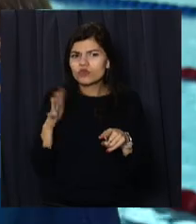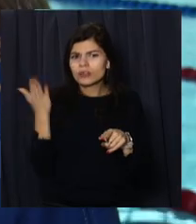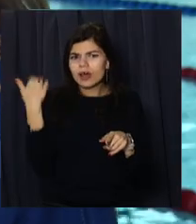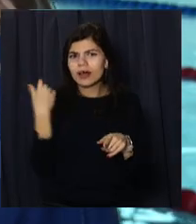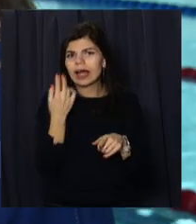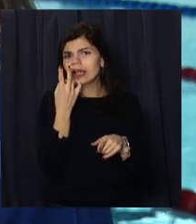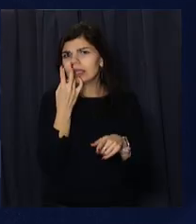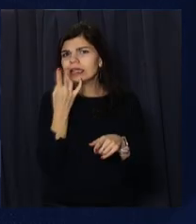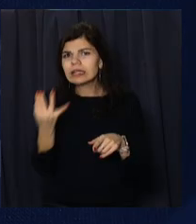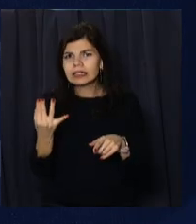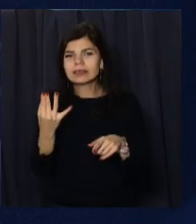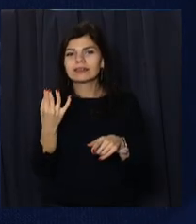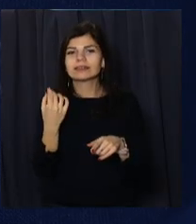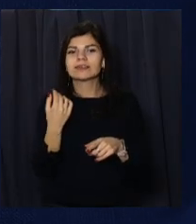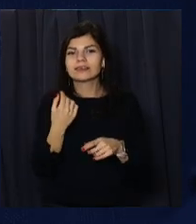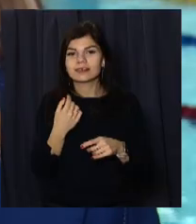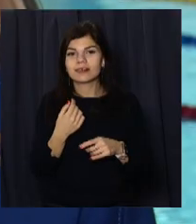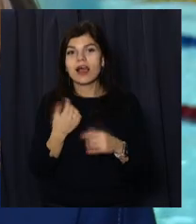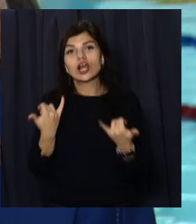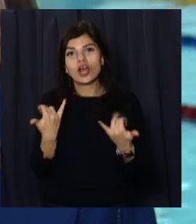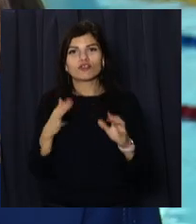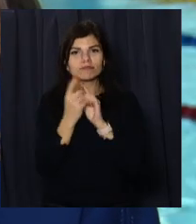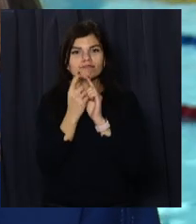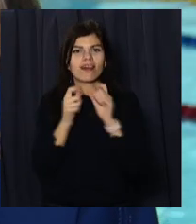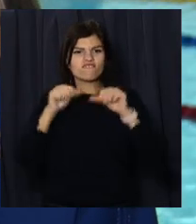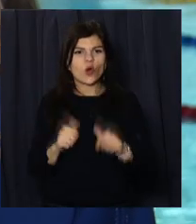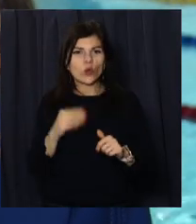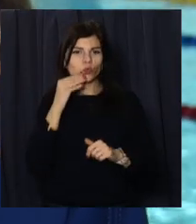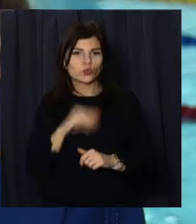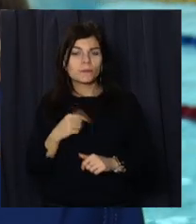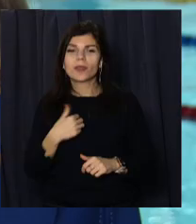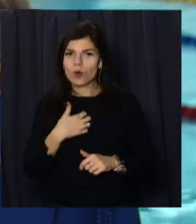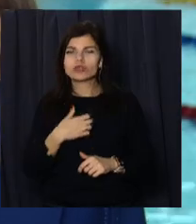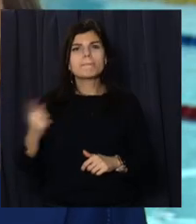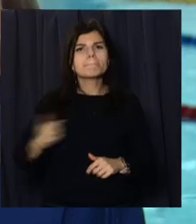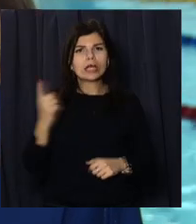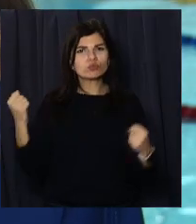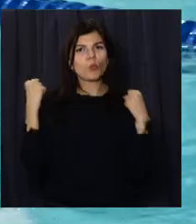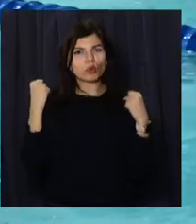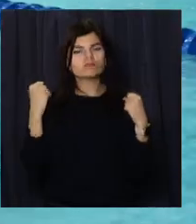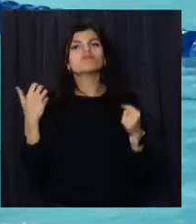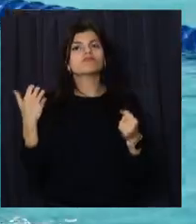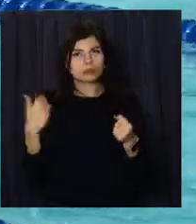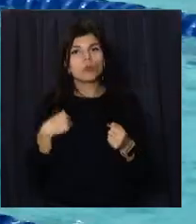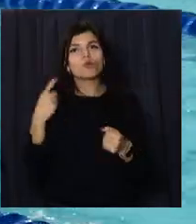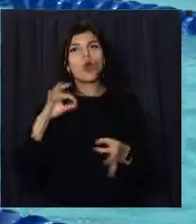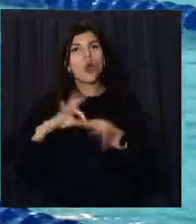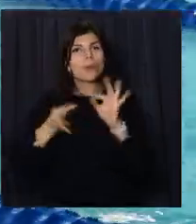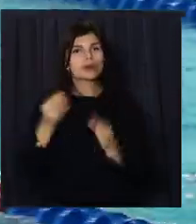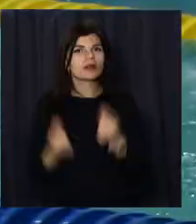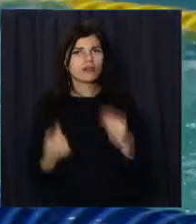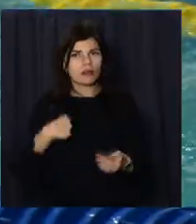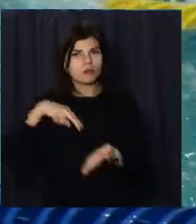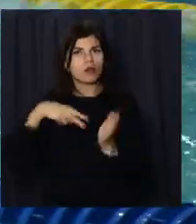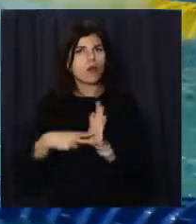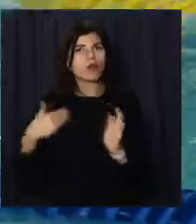от улучшила. Я хочу достичь майстера спорту, тому що я хочу поїхати на Олімпійські ігри. За Анастасію тримав